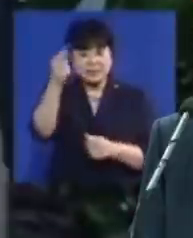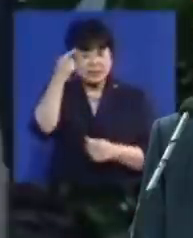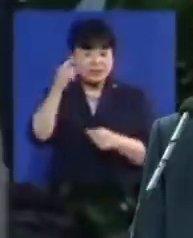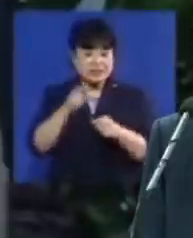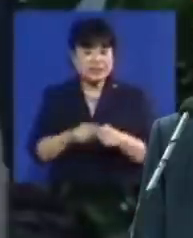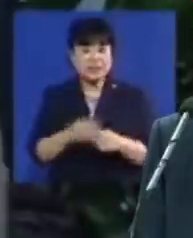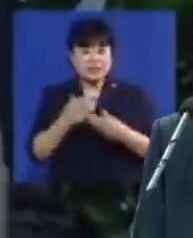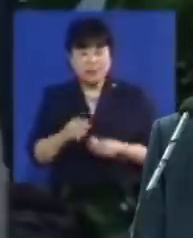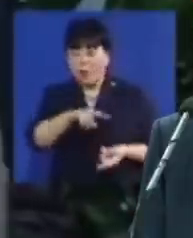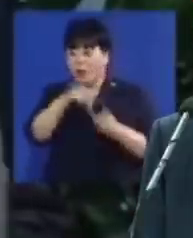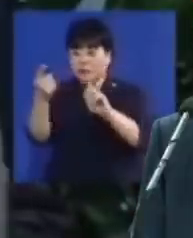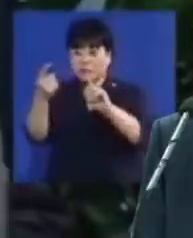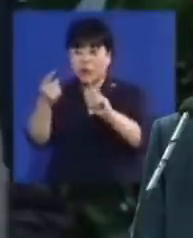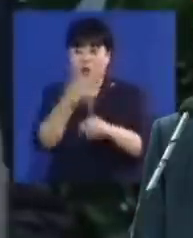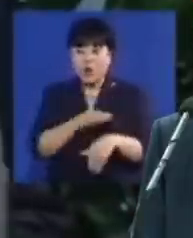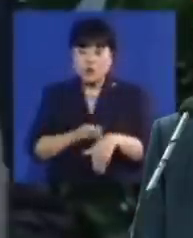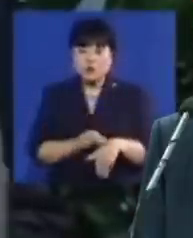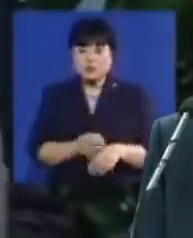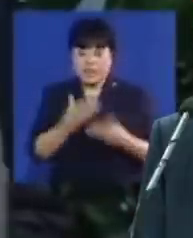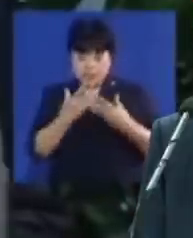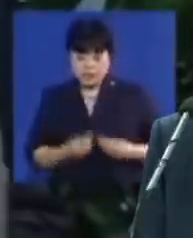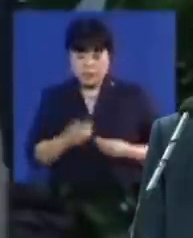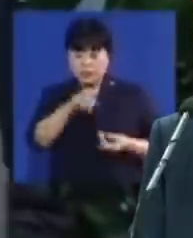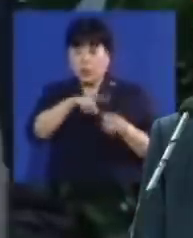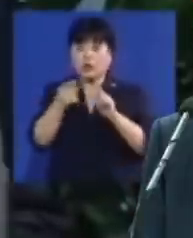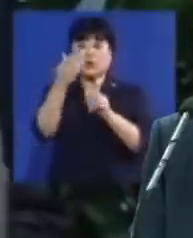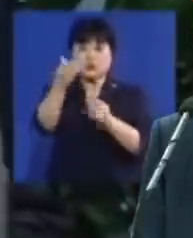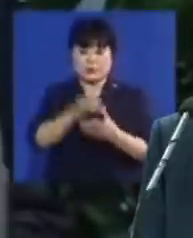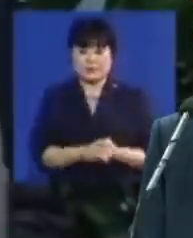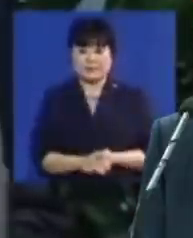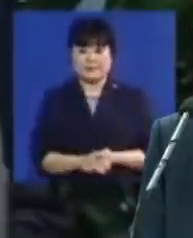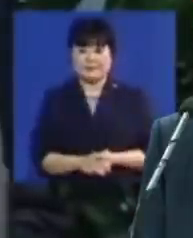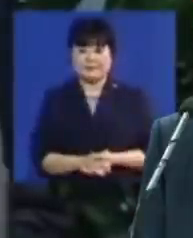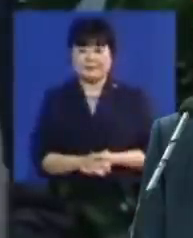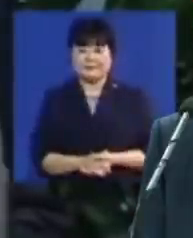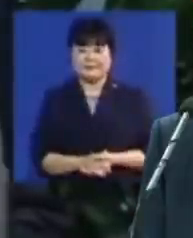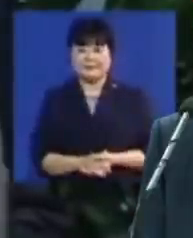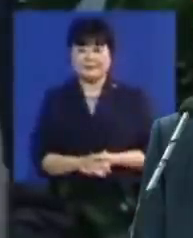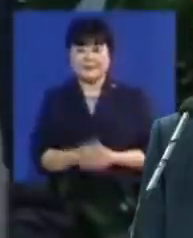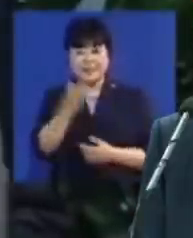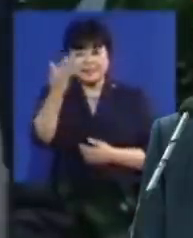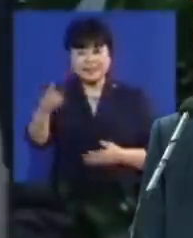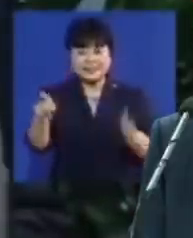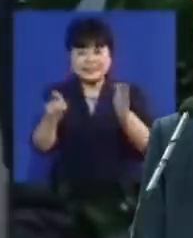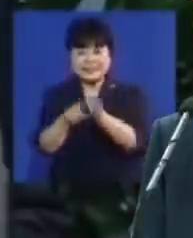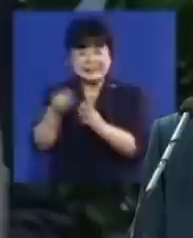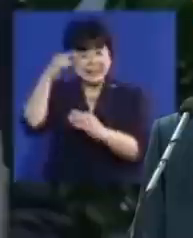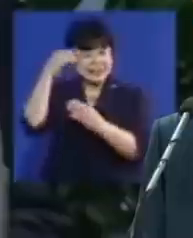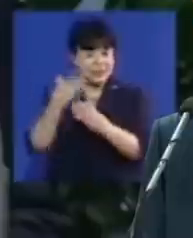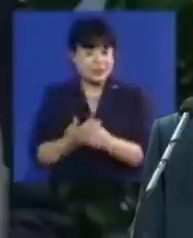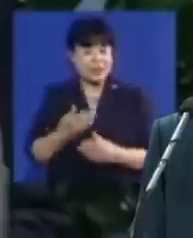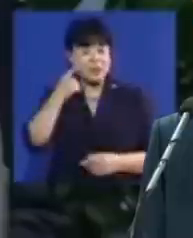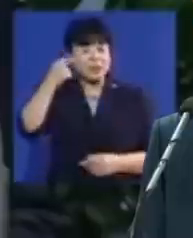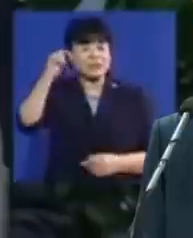정신적인 절망도 고쳐주시고 육체적인 절망도 고쳐주신다. 네. 당신은 신학자 되고 나는 목사